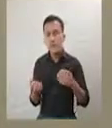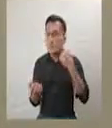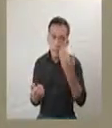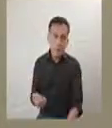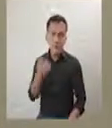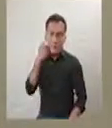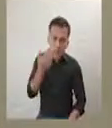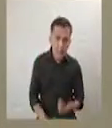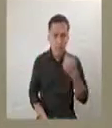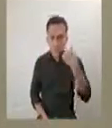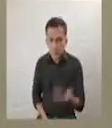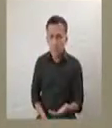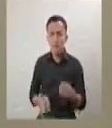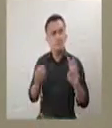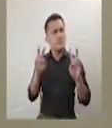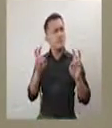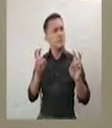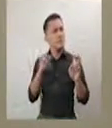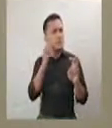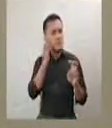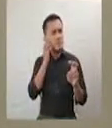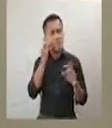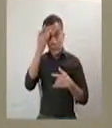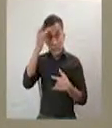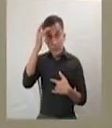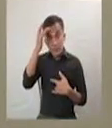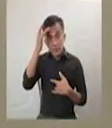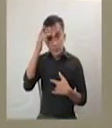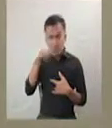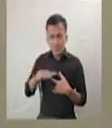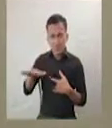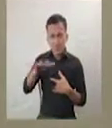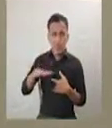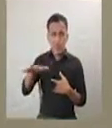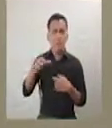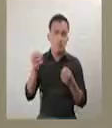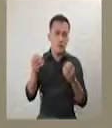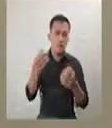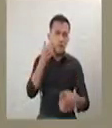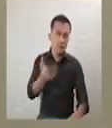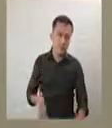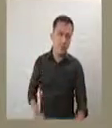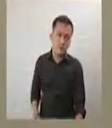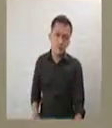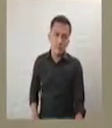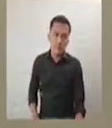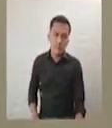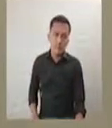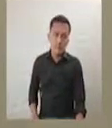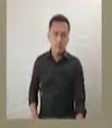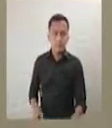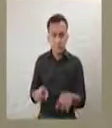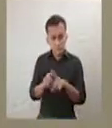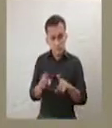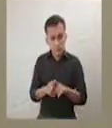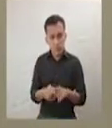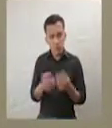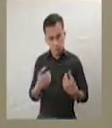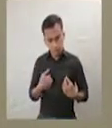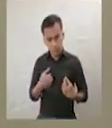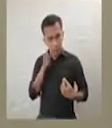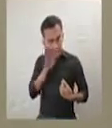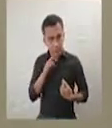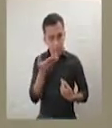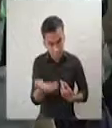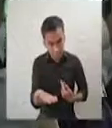namamatay, hindi lang yung tinatawag na sakit ng mga ganito. Maraming namamatay. So bilang isang kapatid nyo,